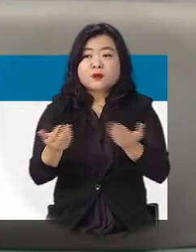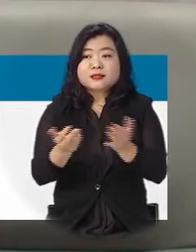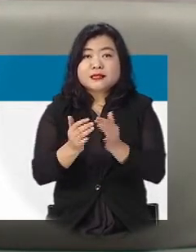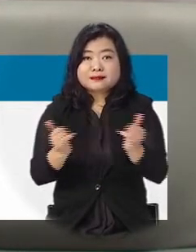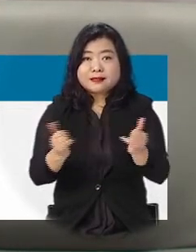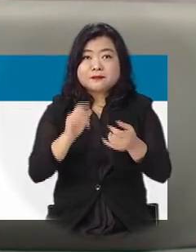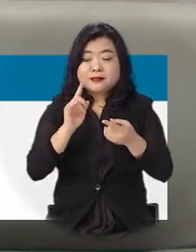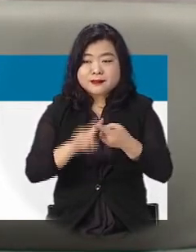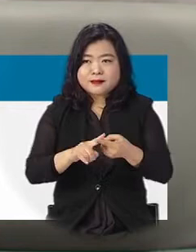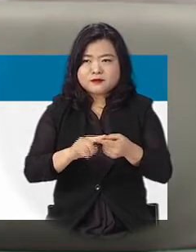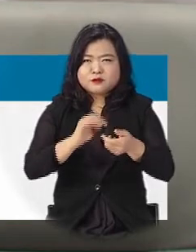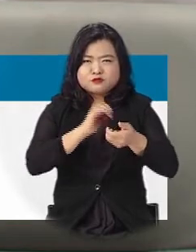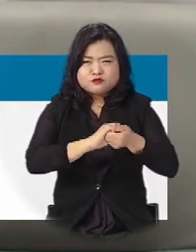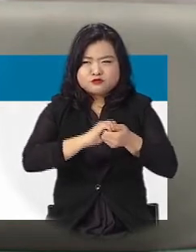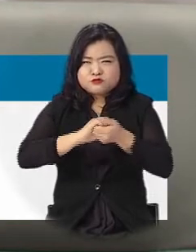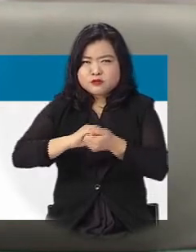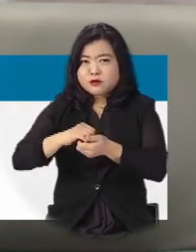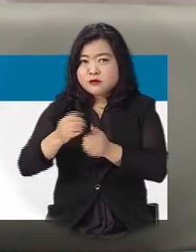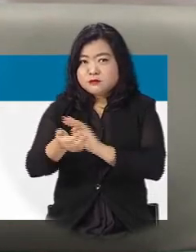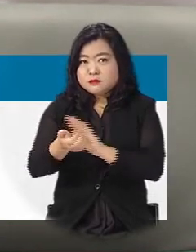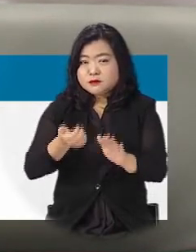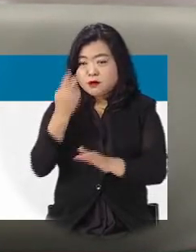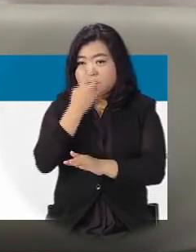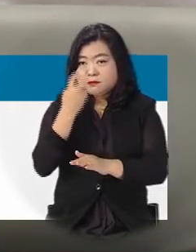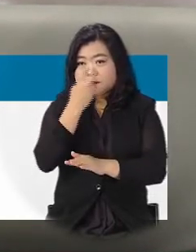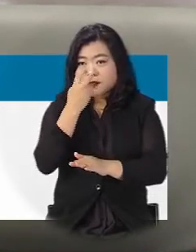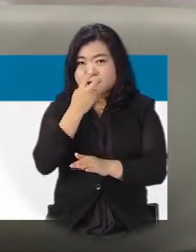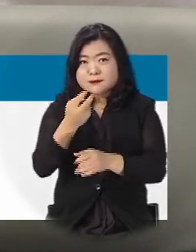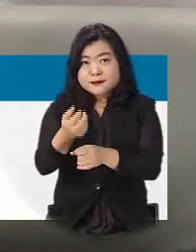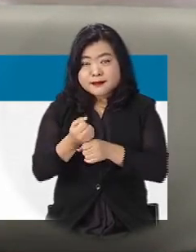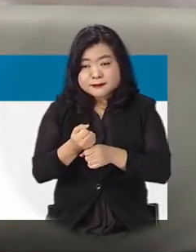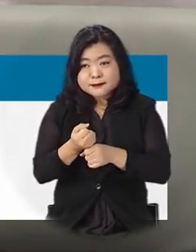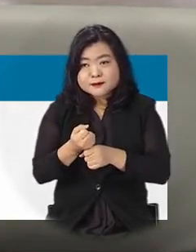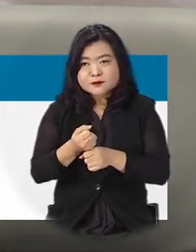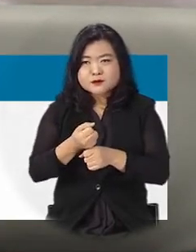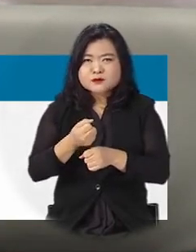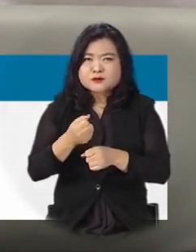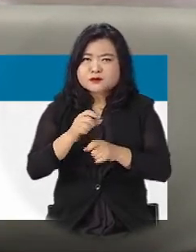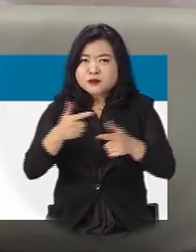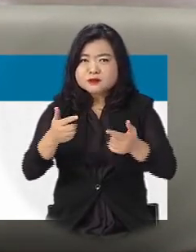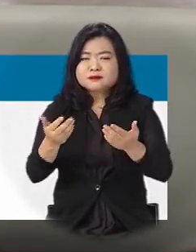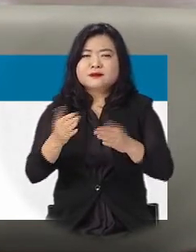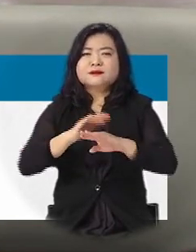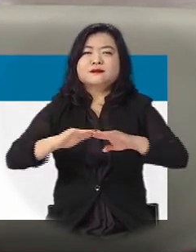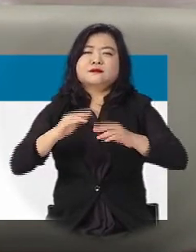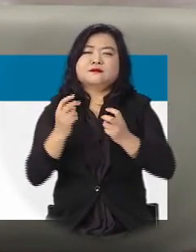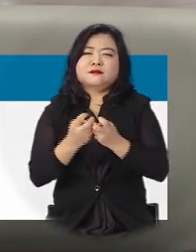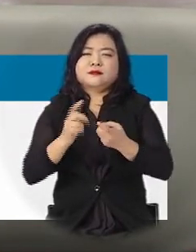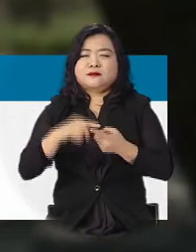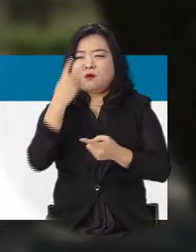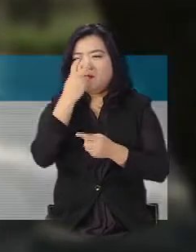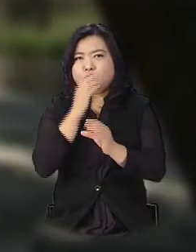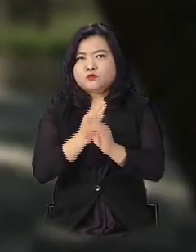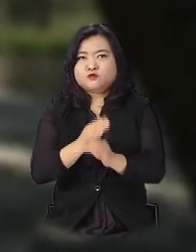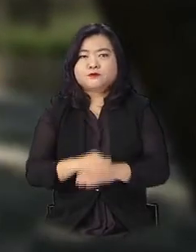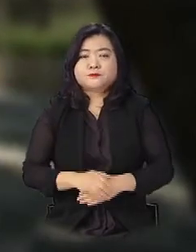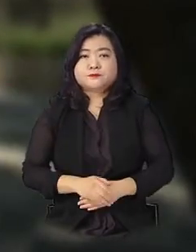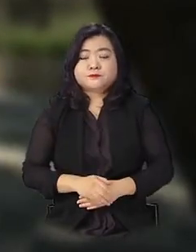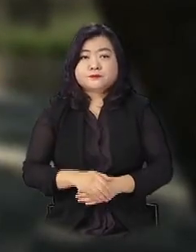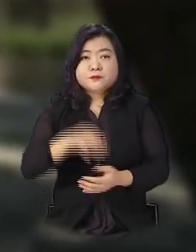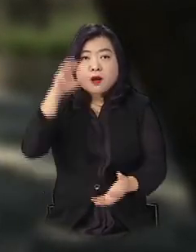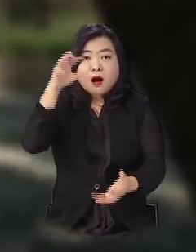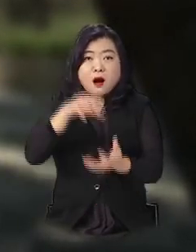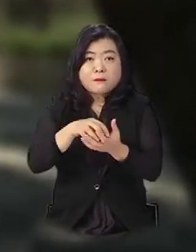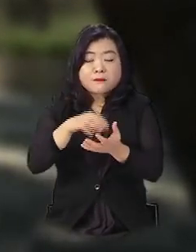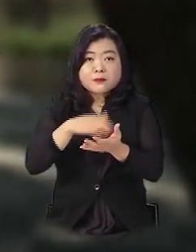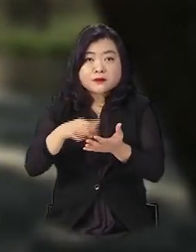대한 어떤 그 주기적 선제 검사를 좀 당긴다든지 하는 그런 대책들을 검토하고 있고. 누적